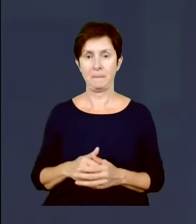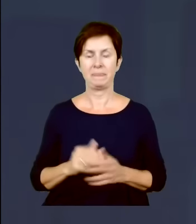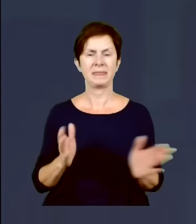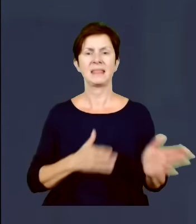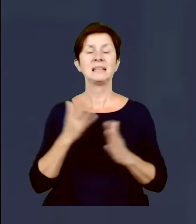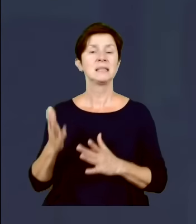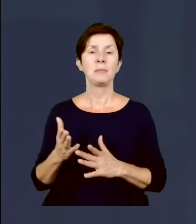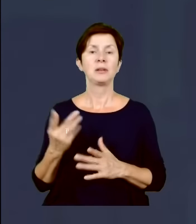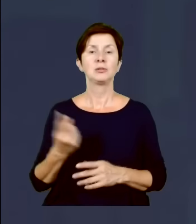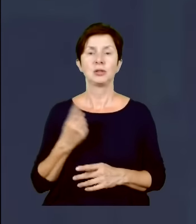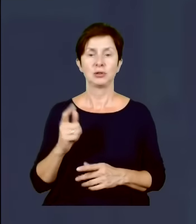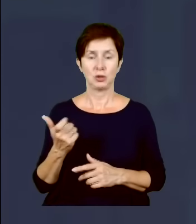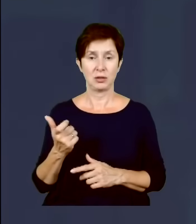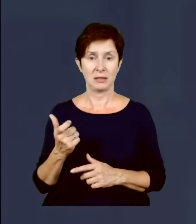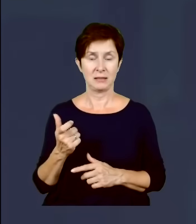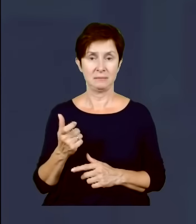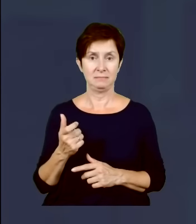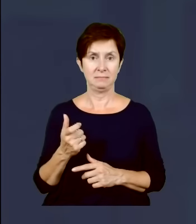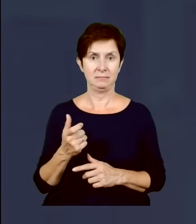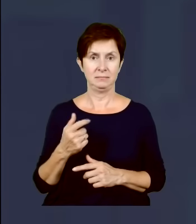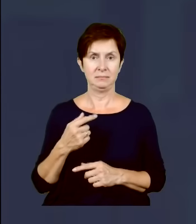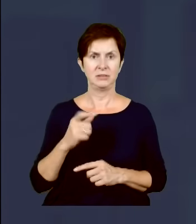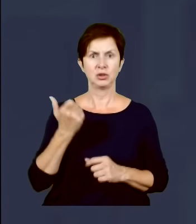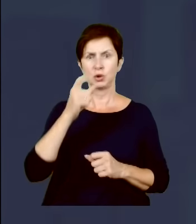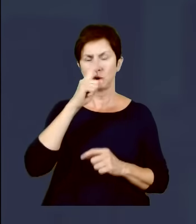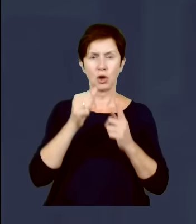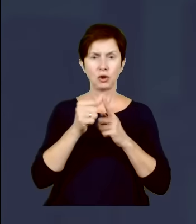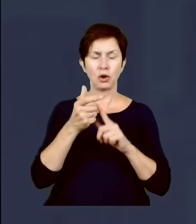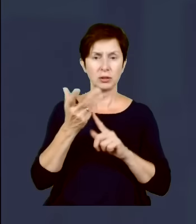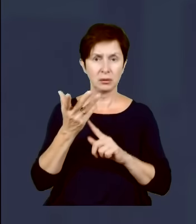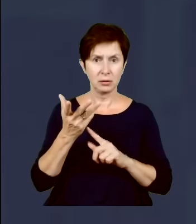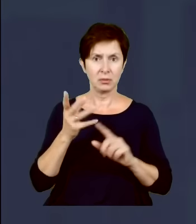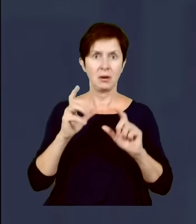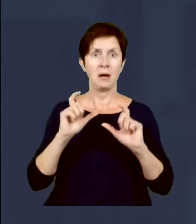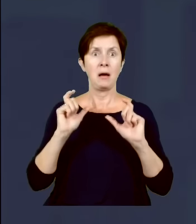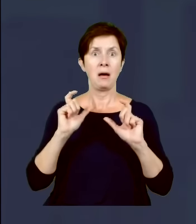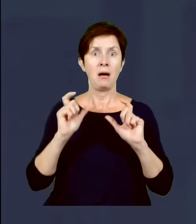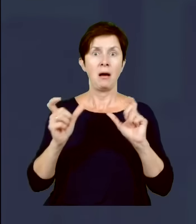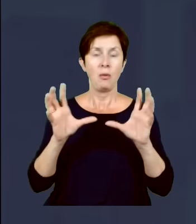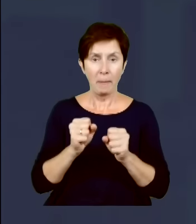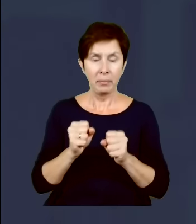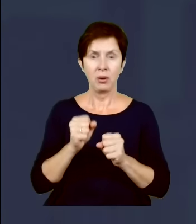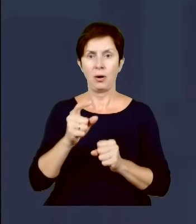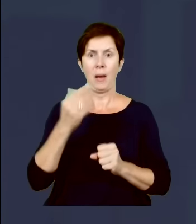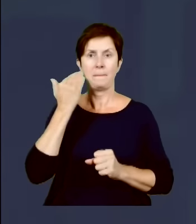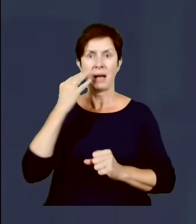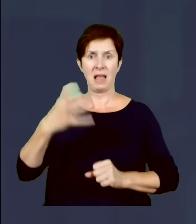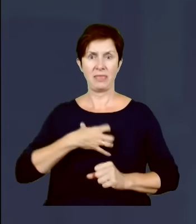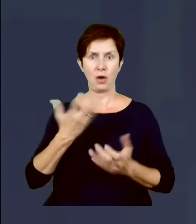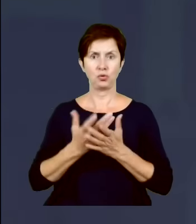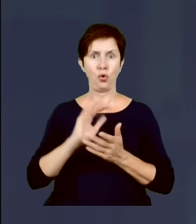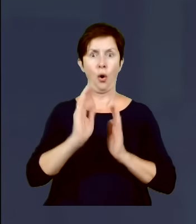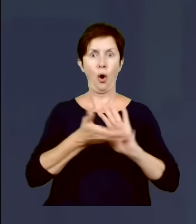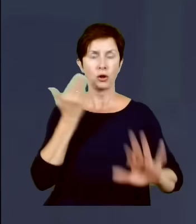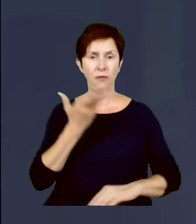taka że za wykrycie tej afery tych nieprawidłowości Pani dyrektor została odwołana więc to już jest w ogóle